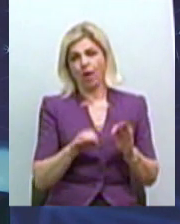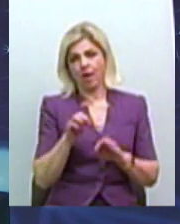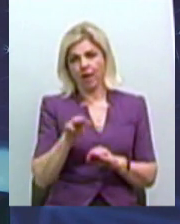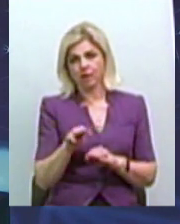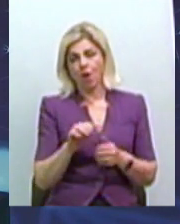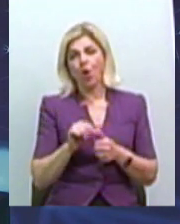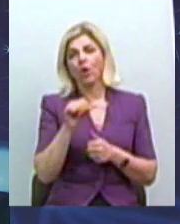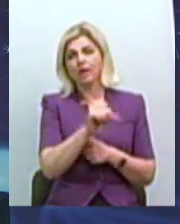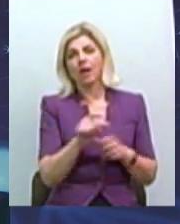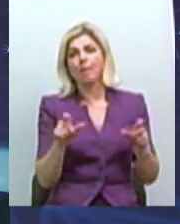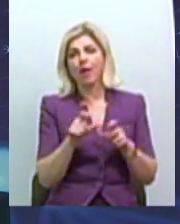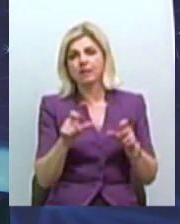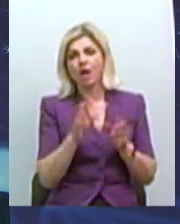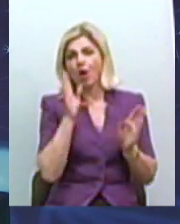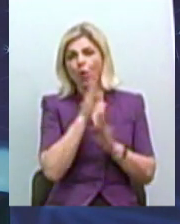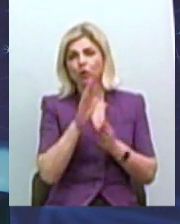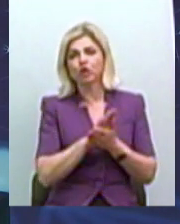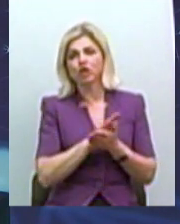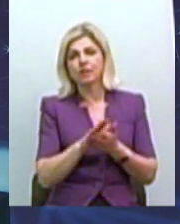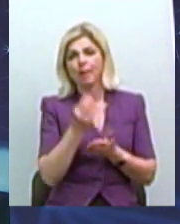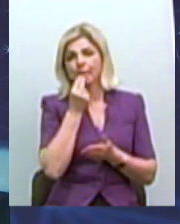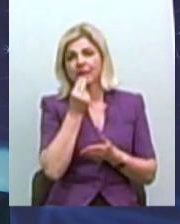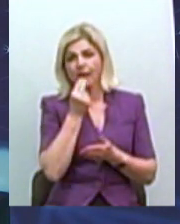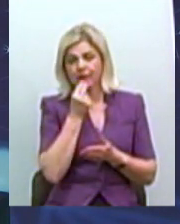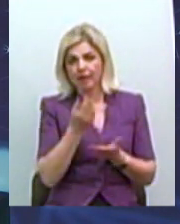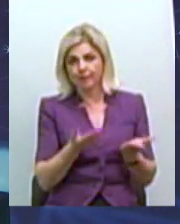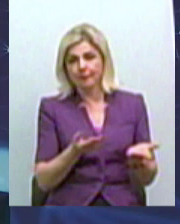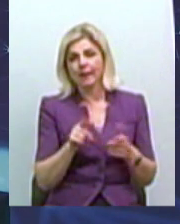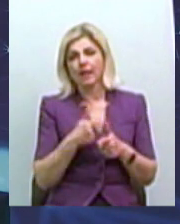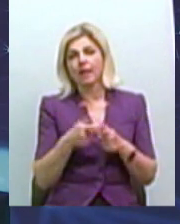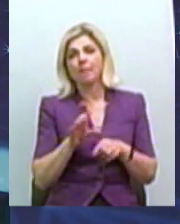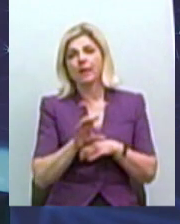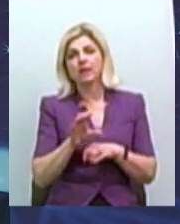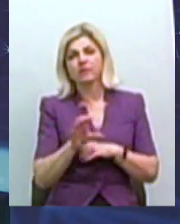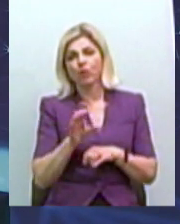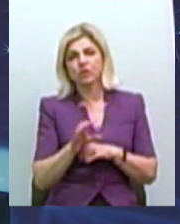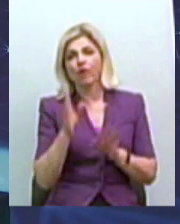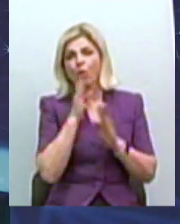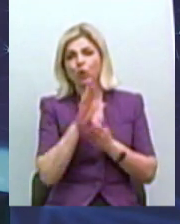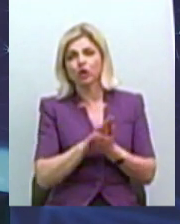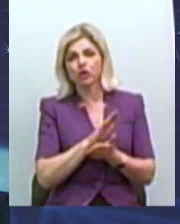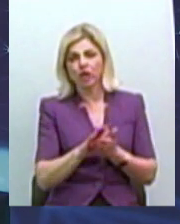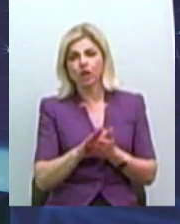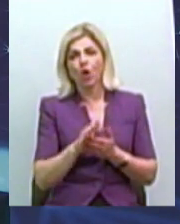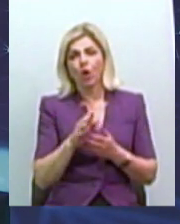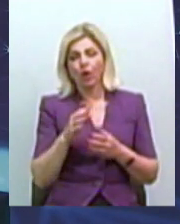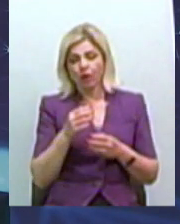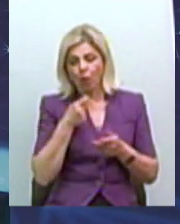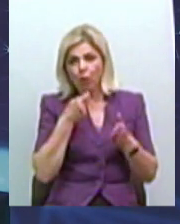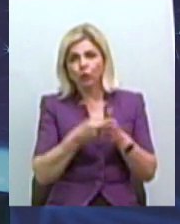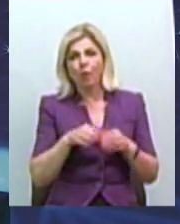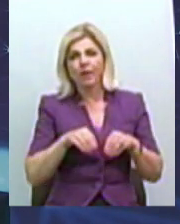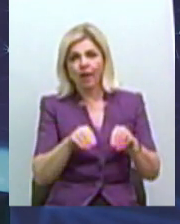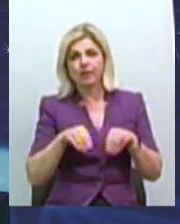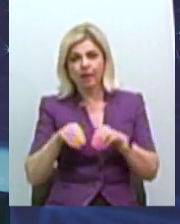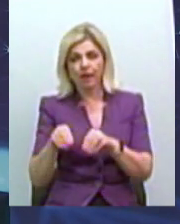магазин экологически чистого питания или производство экологически чистых удобрений, и только первые